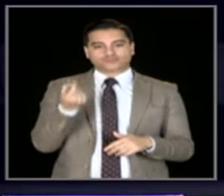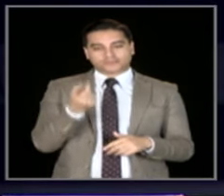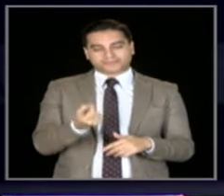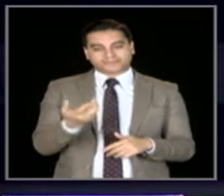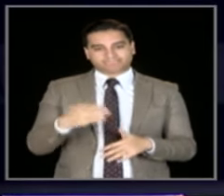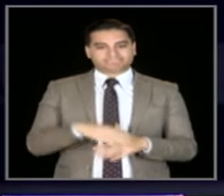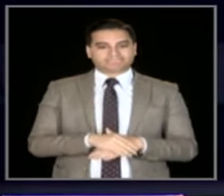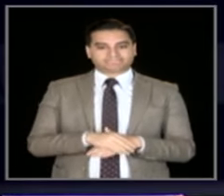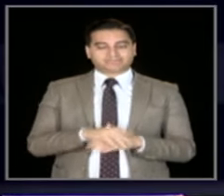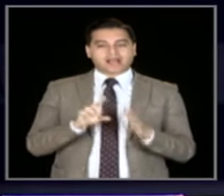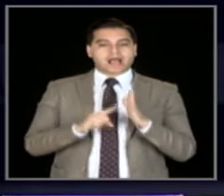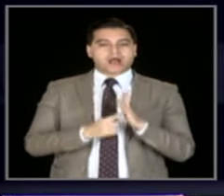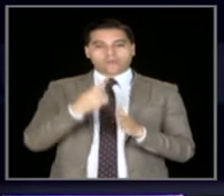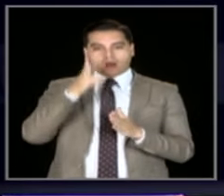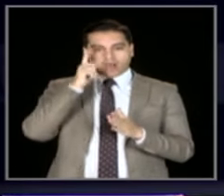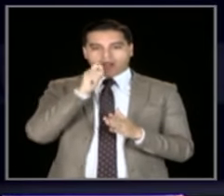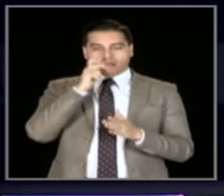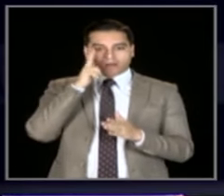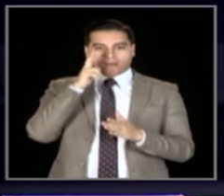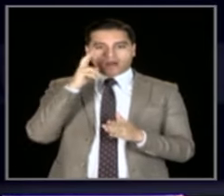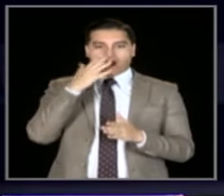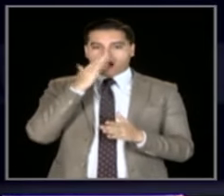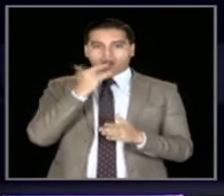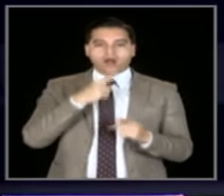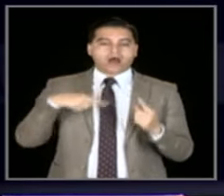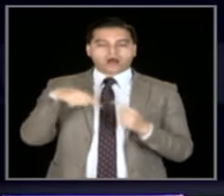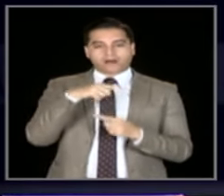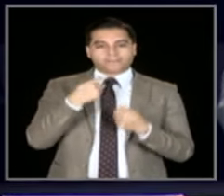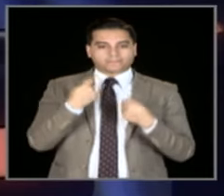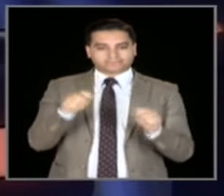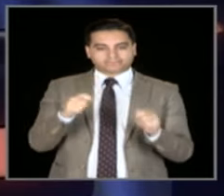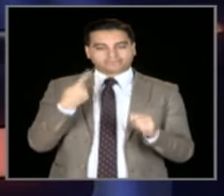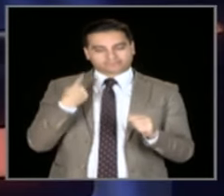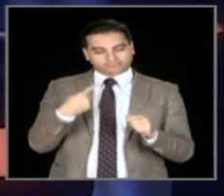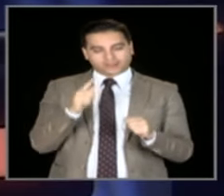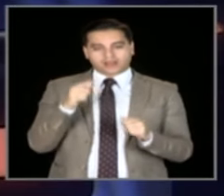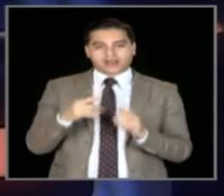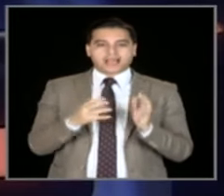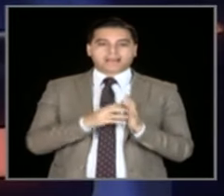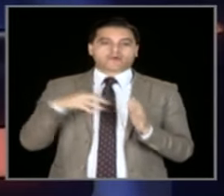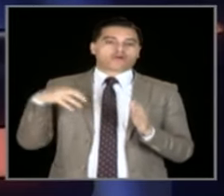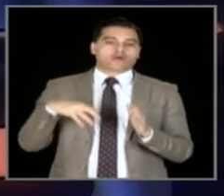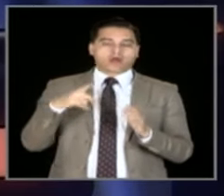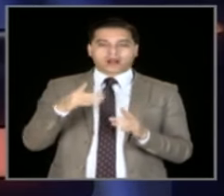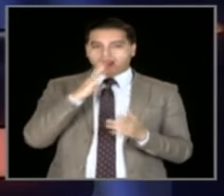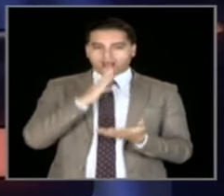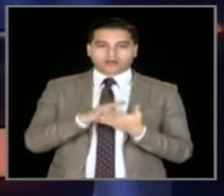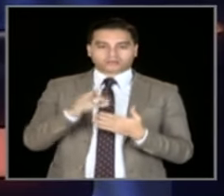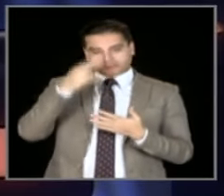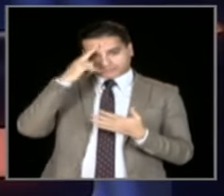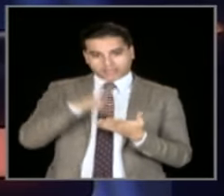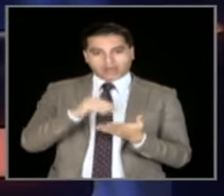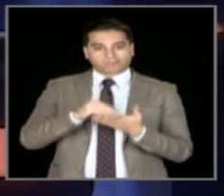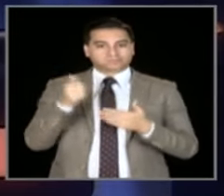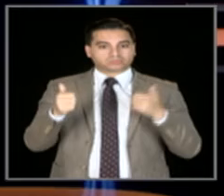1955، أول وكالة أنباء إقليمية في الشرق الأوسط. جامعة القاهرة، من حقوقكم تختاروا مين اللي بتبتدي